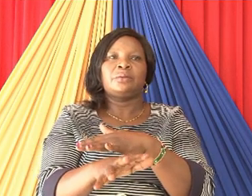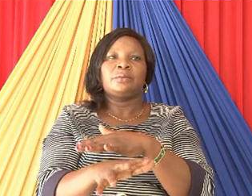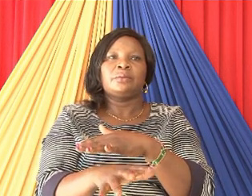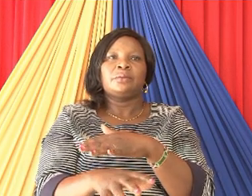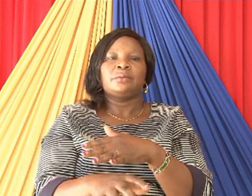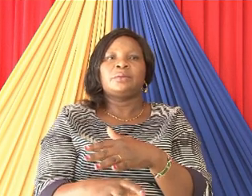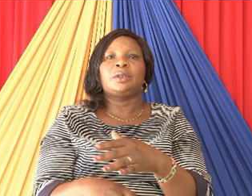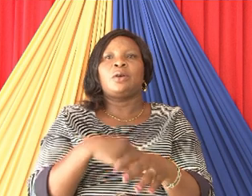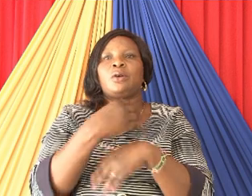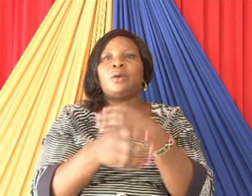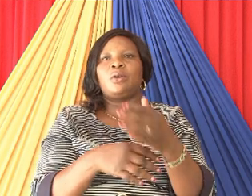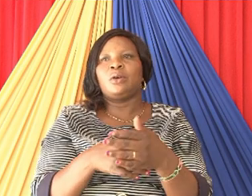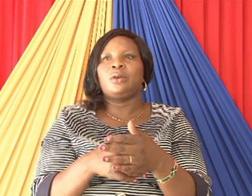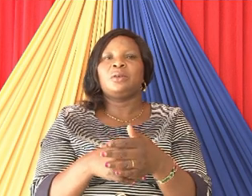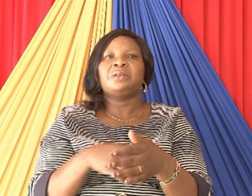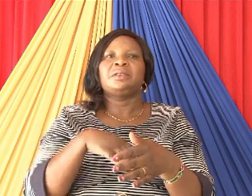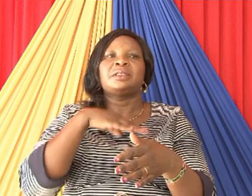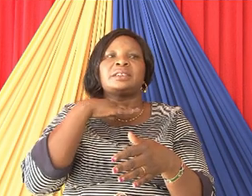Nyingine zikaanguka penye miiba.